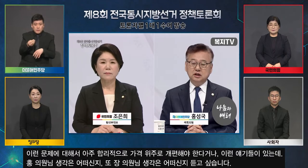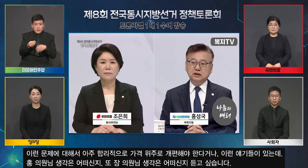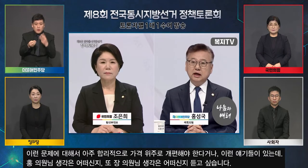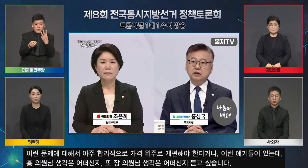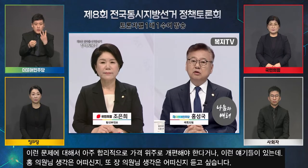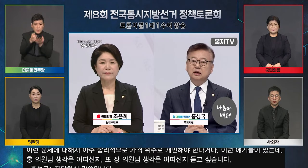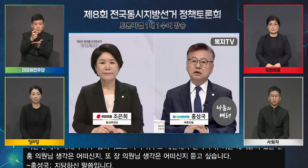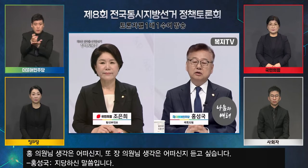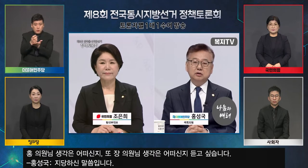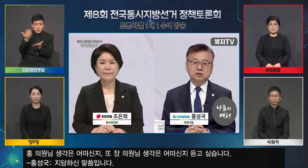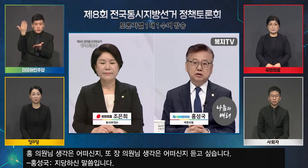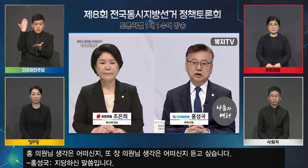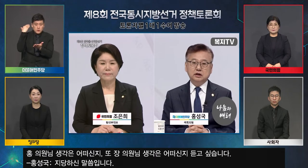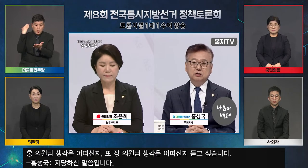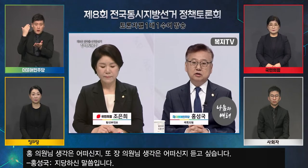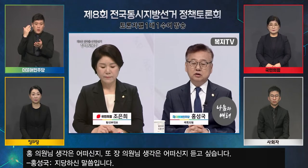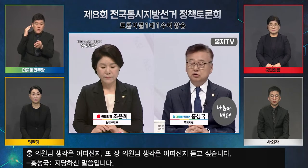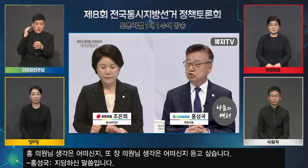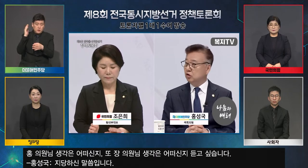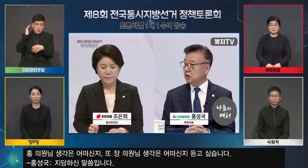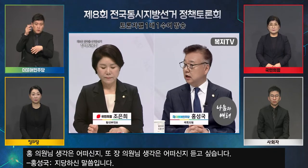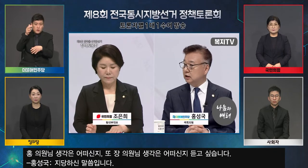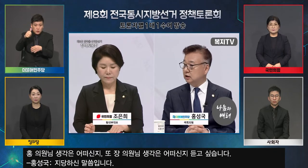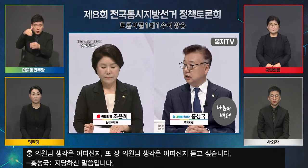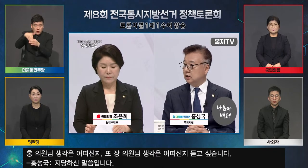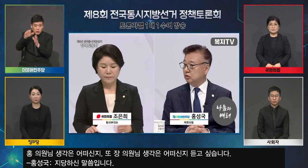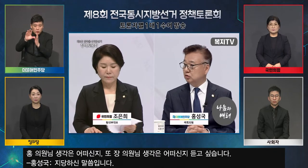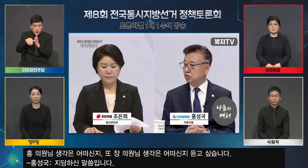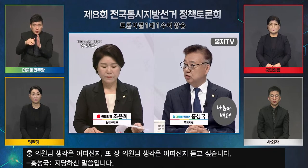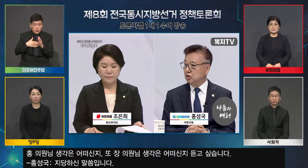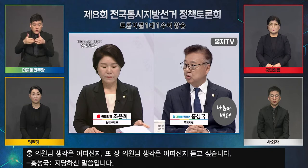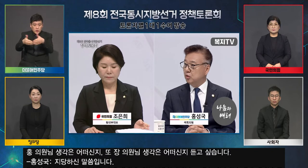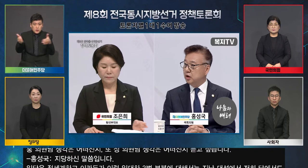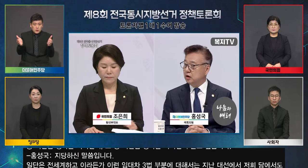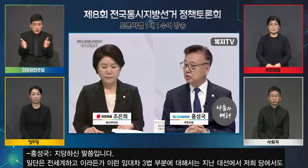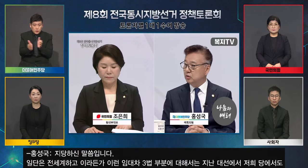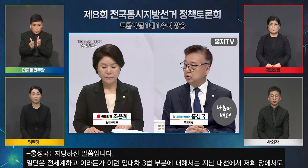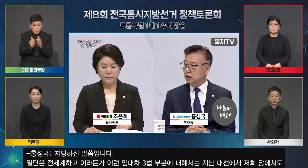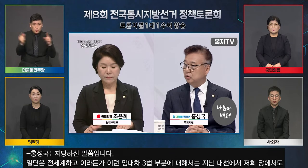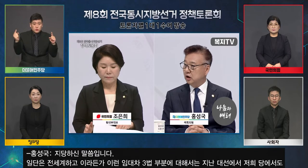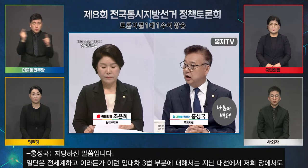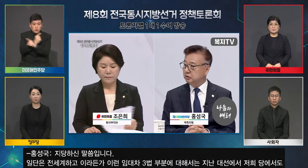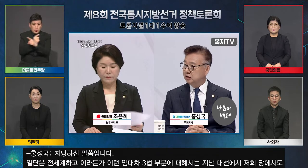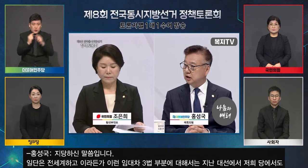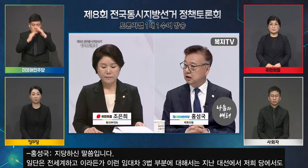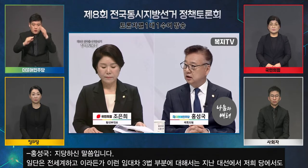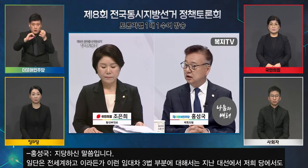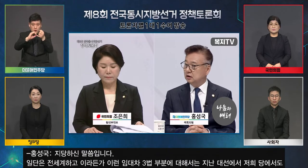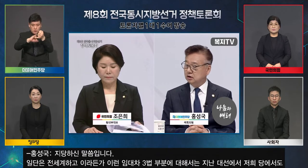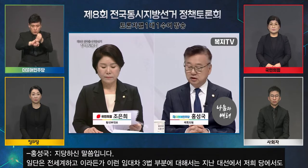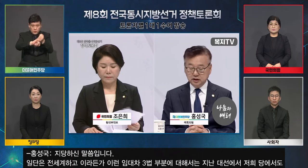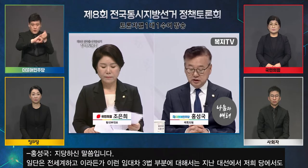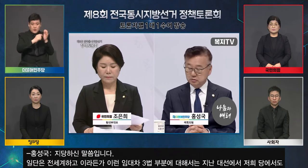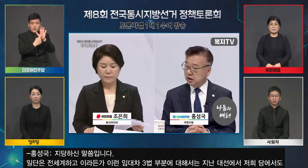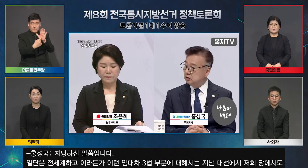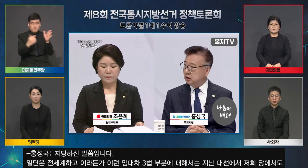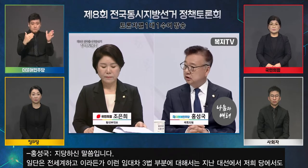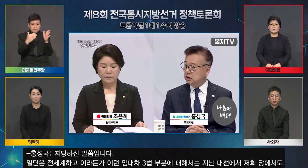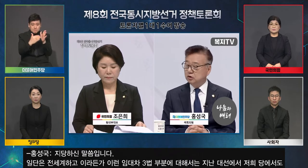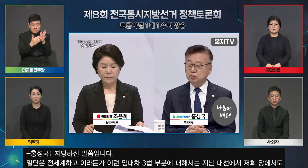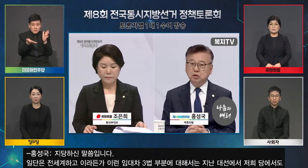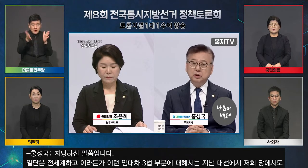지난 대선에서 저희 당에서도 이걸 수정을 하겠다라고 해서 공약으로 내놓은 사항입니다. 그런데